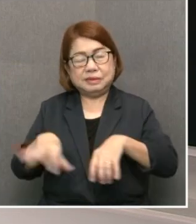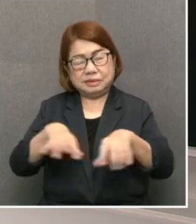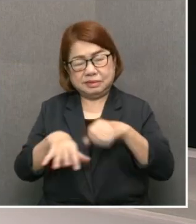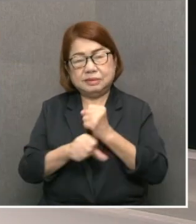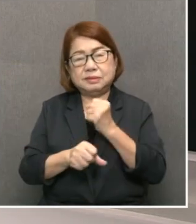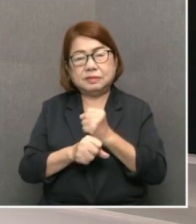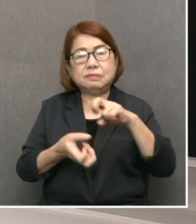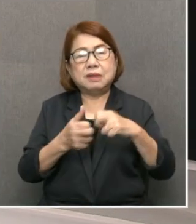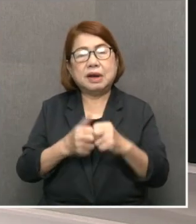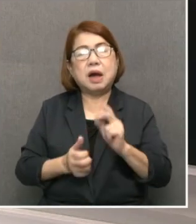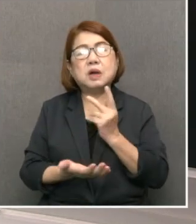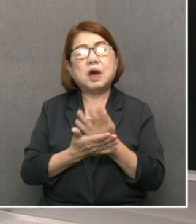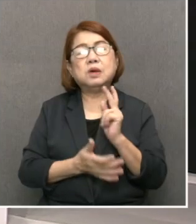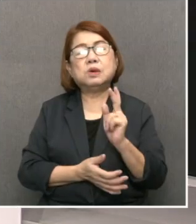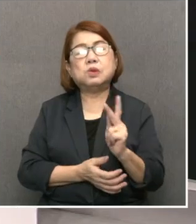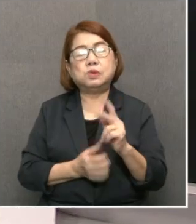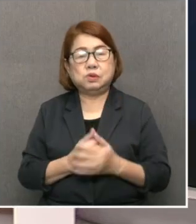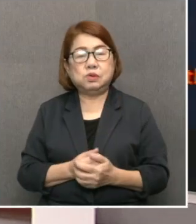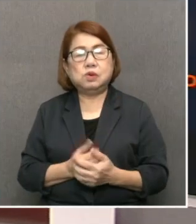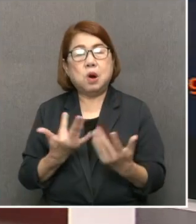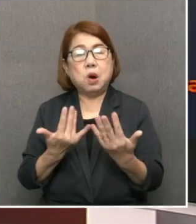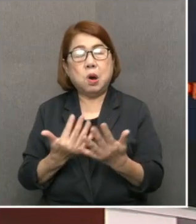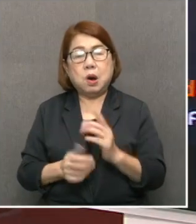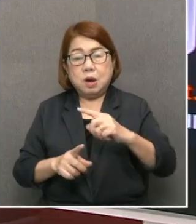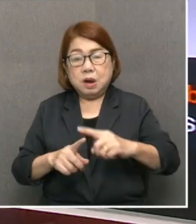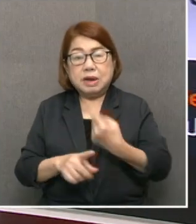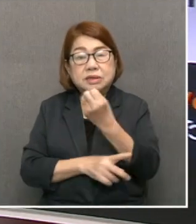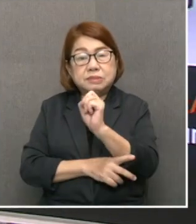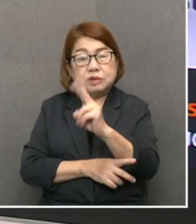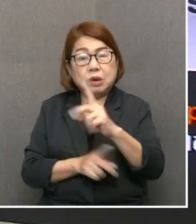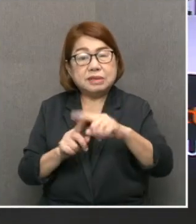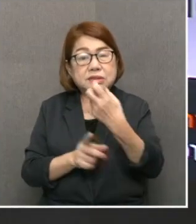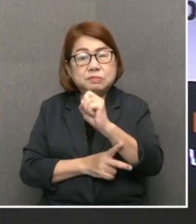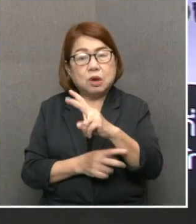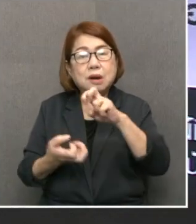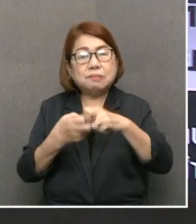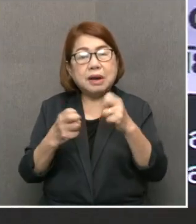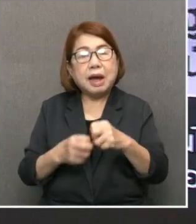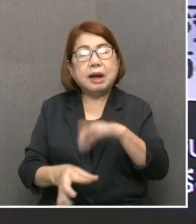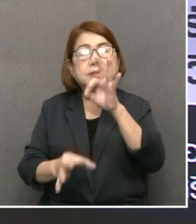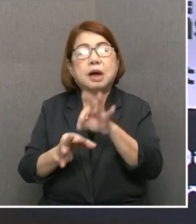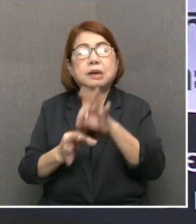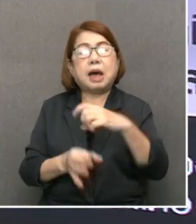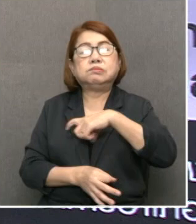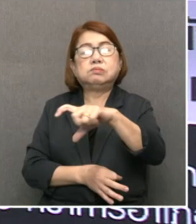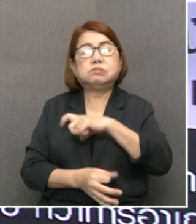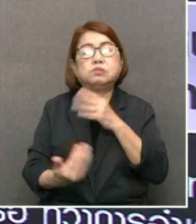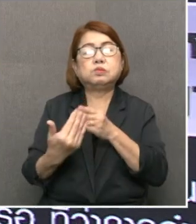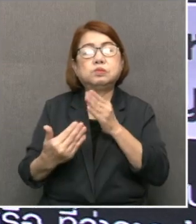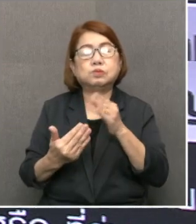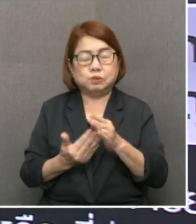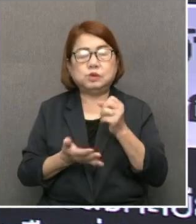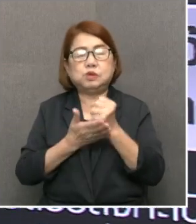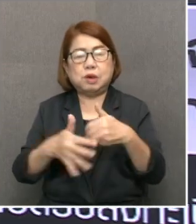รื่องของหนี้นอกระบบแล้วเดี๋ยวเรารอรายละเอียดด้วย12ธันวาคมนี้การแก้ปัญหาหนี้ในระบบก็เป็นเรื่องสำคัญที่จะช่วยประชาช